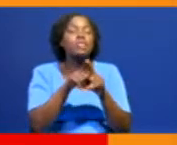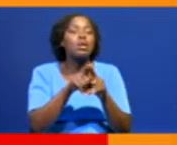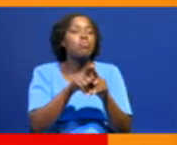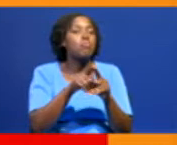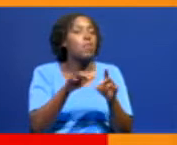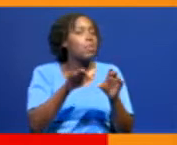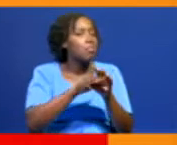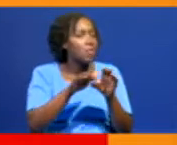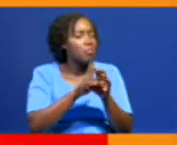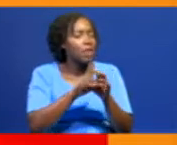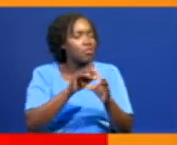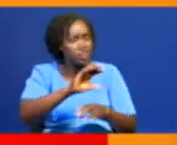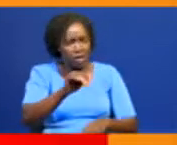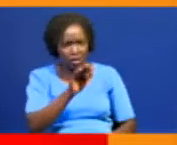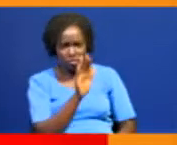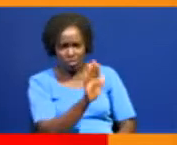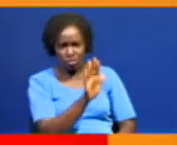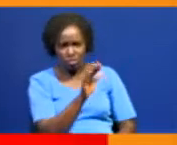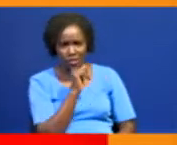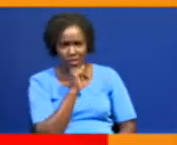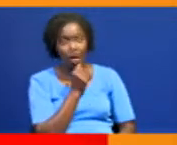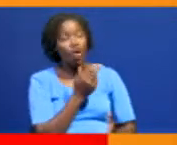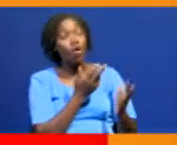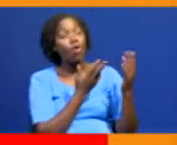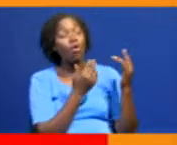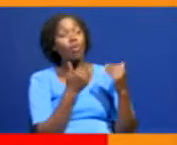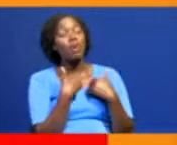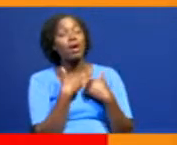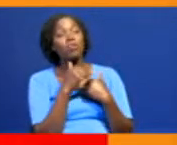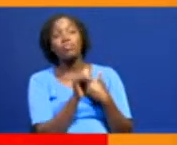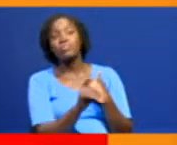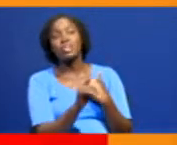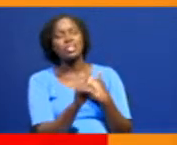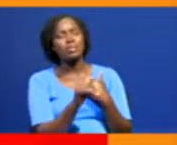kaunti, kuna matumaini kwamba